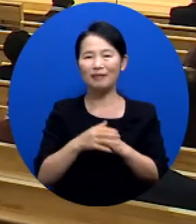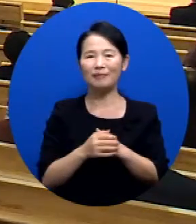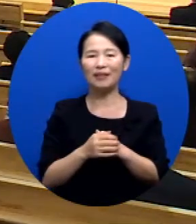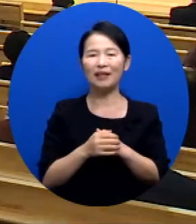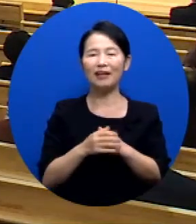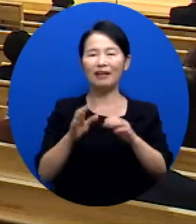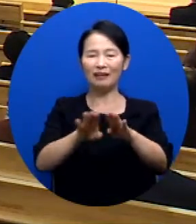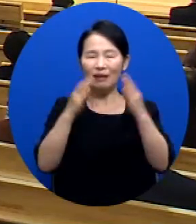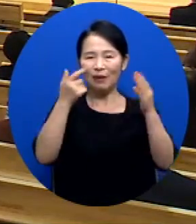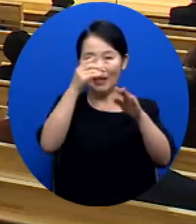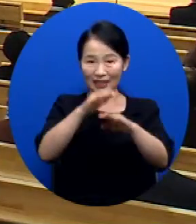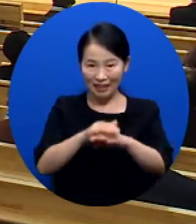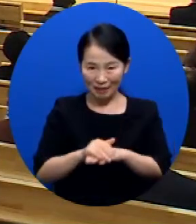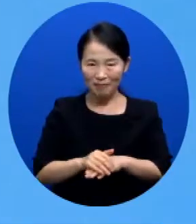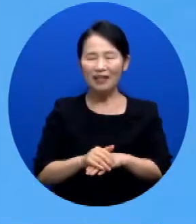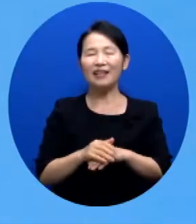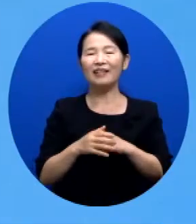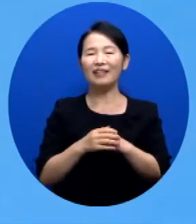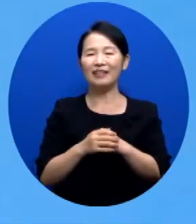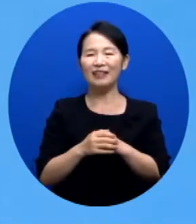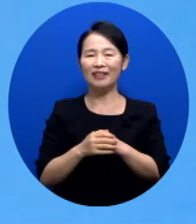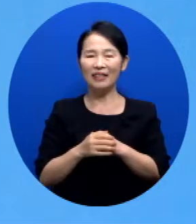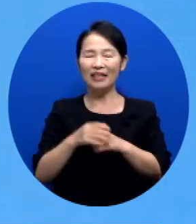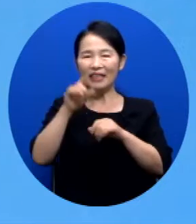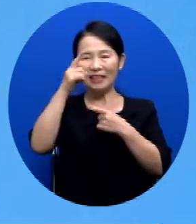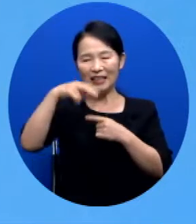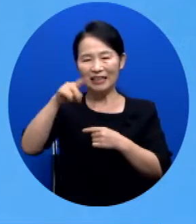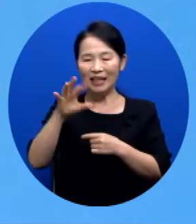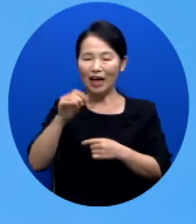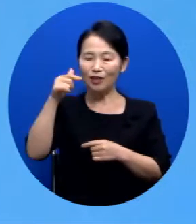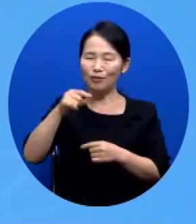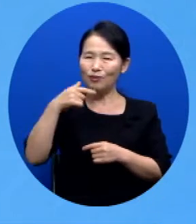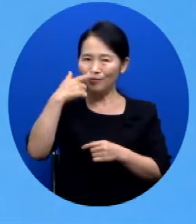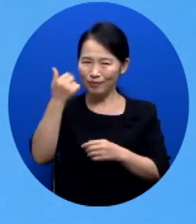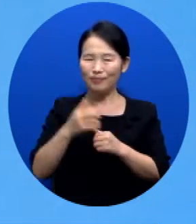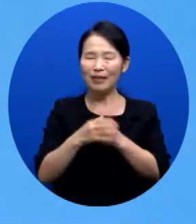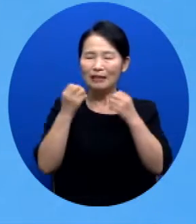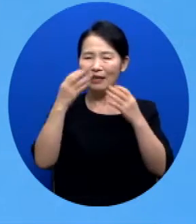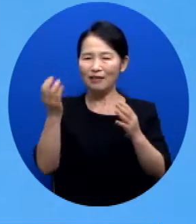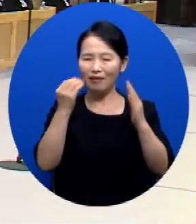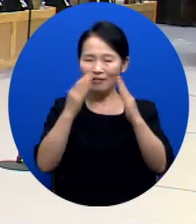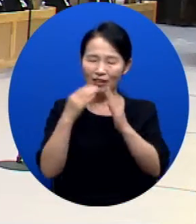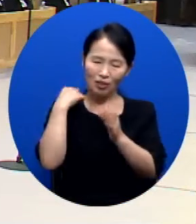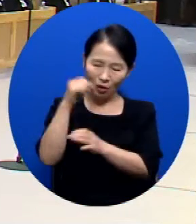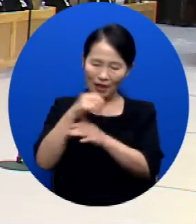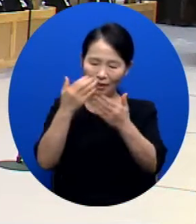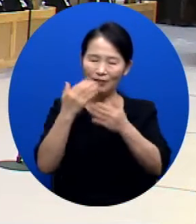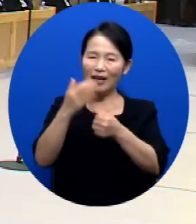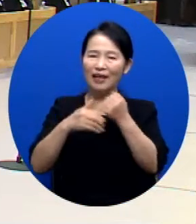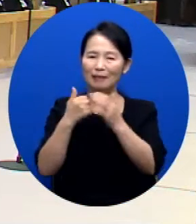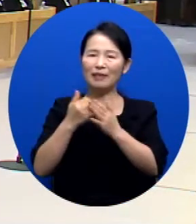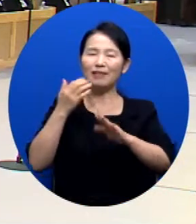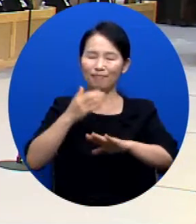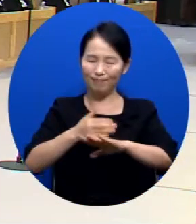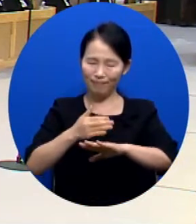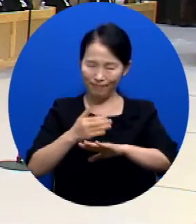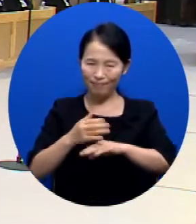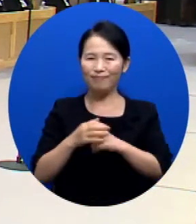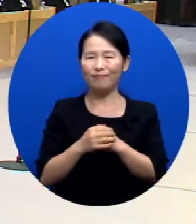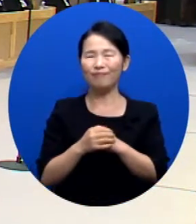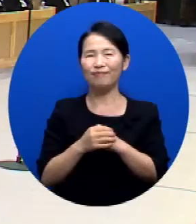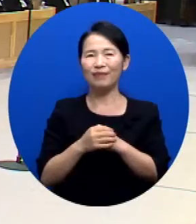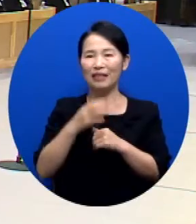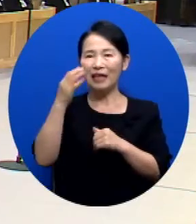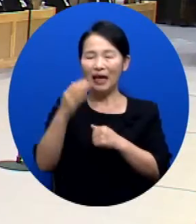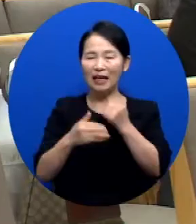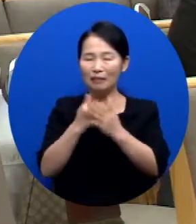개회 앱에서 광주 동명 교회 이상복 목사 는 새 성전을 허락하신 하나님께 감사드린다 며 하나님의